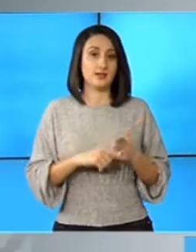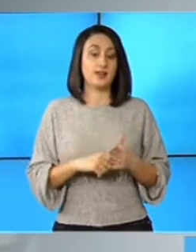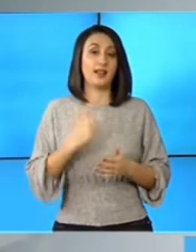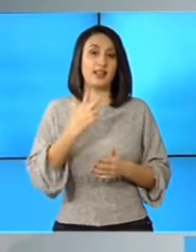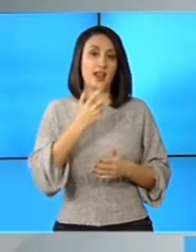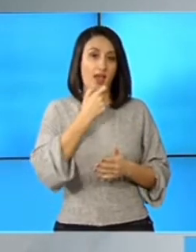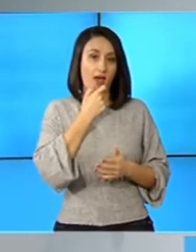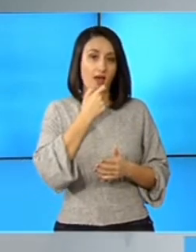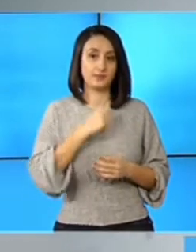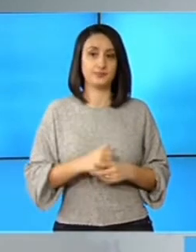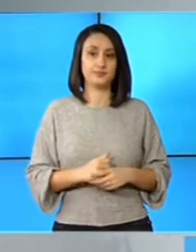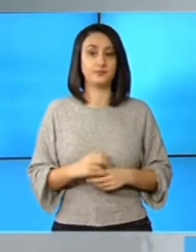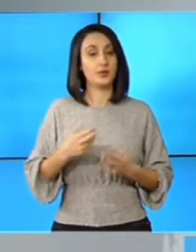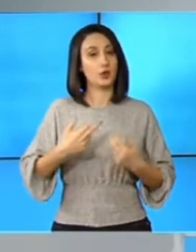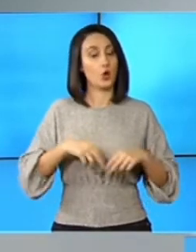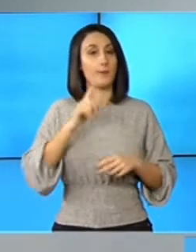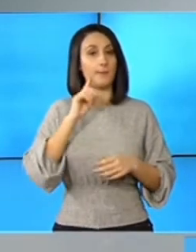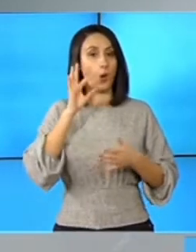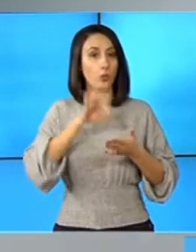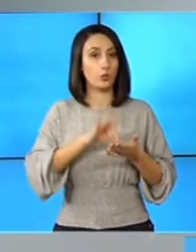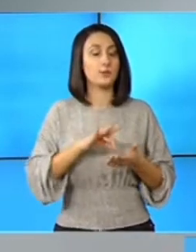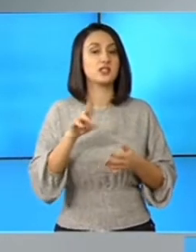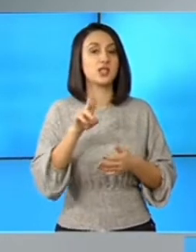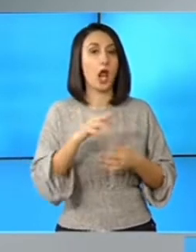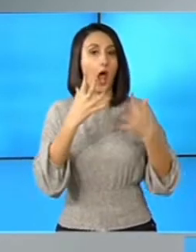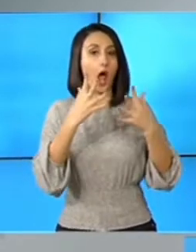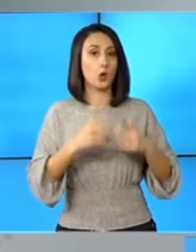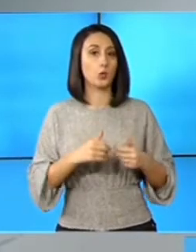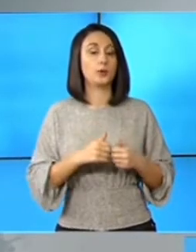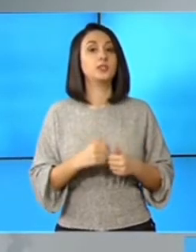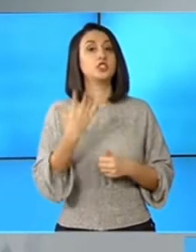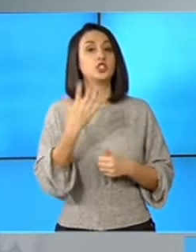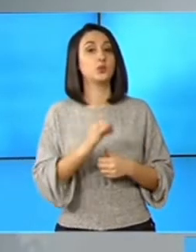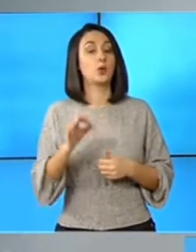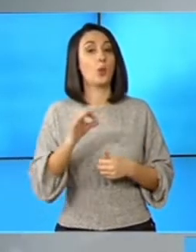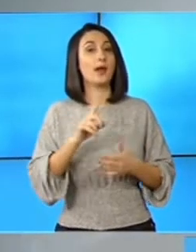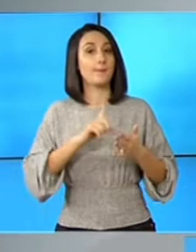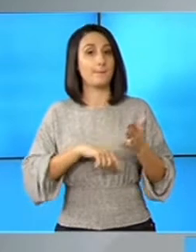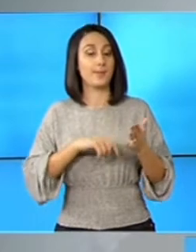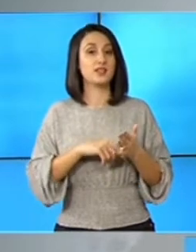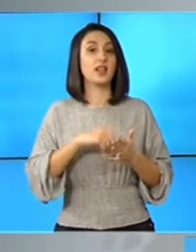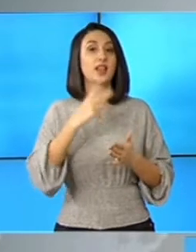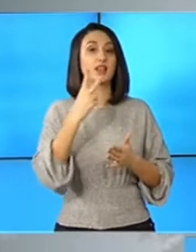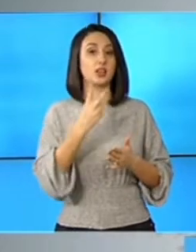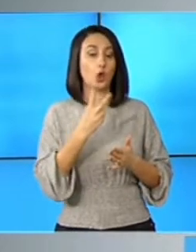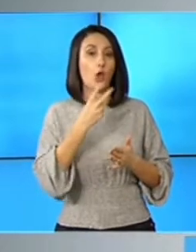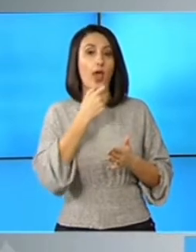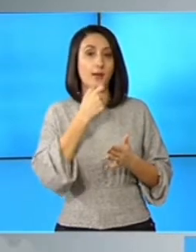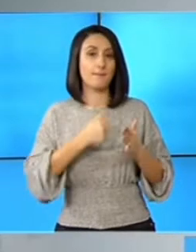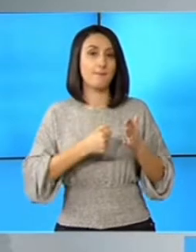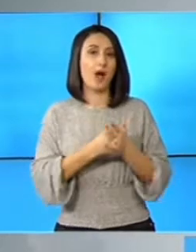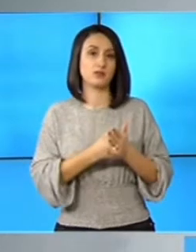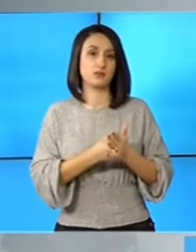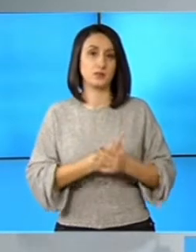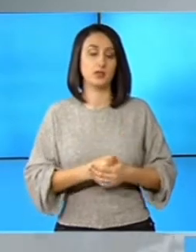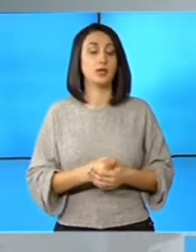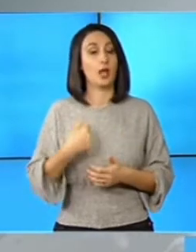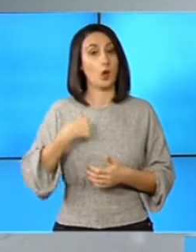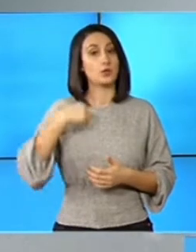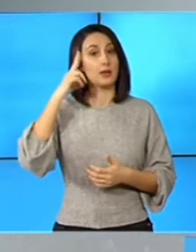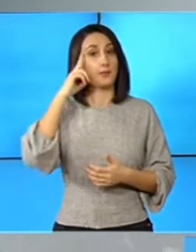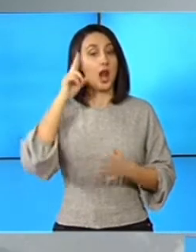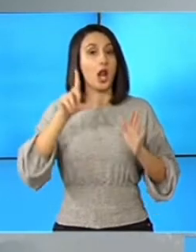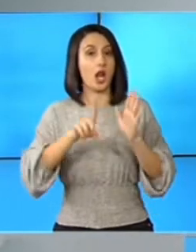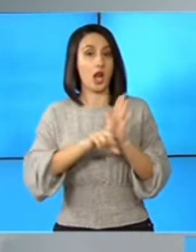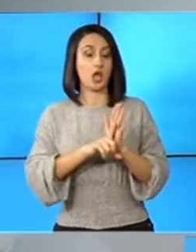3 ani de zile, iar noi ne propunem să recalculăm 5 milioane de pensii în maxim 2 ani de zile. Sper ca